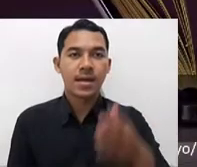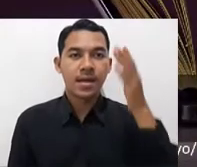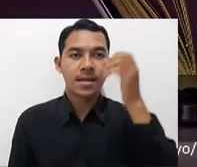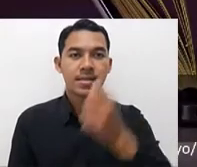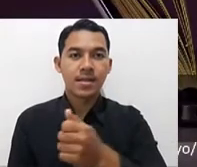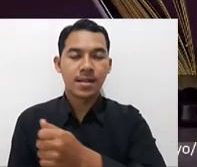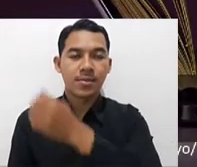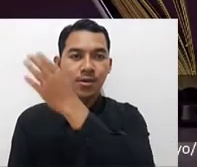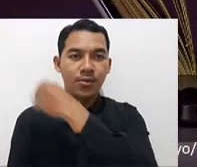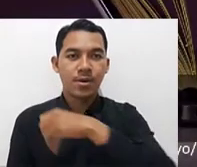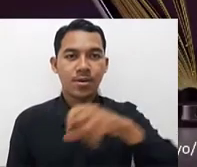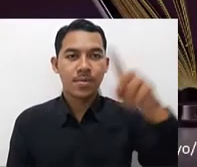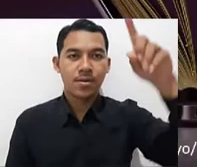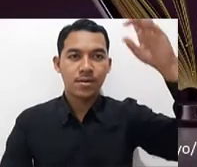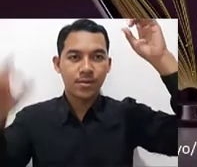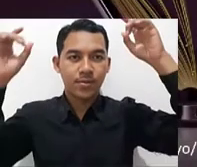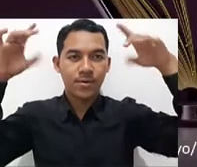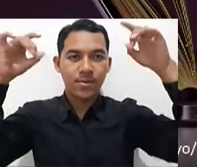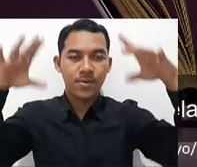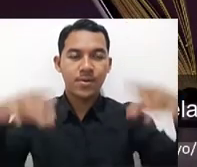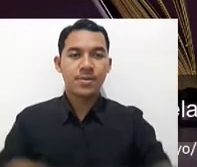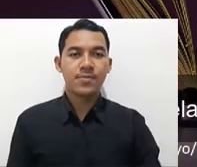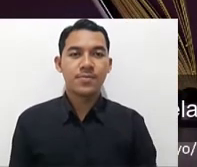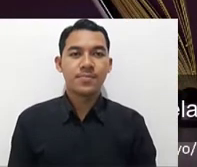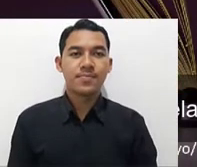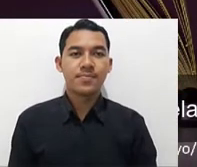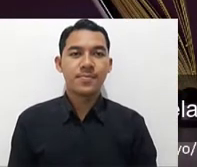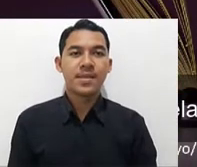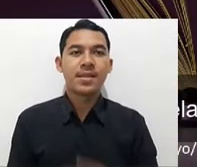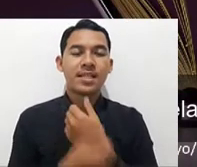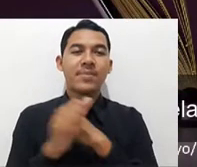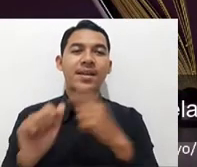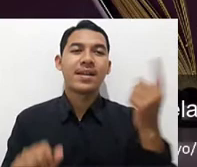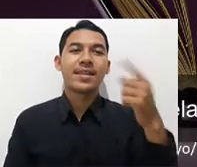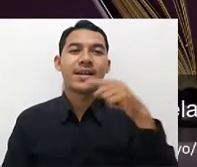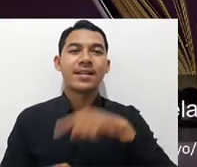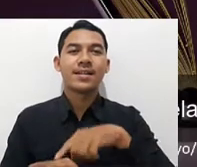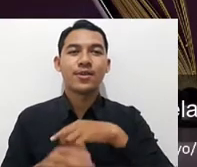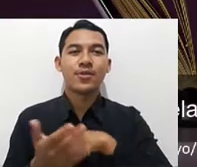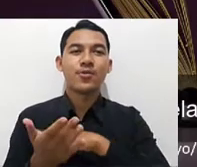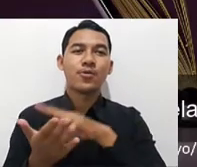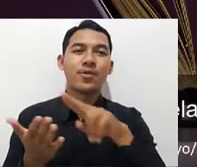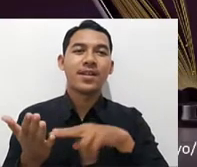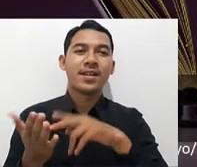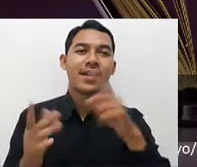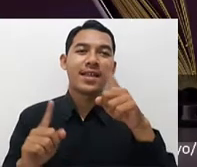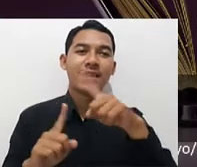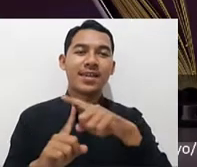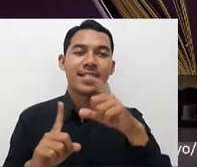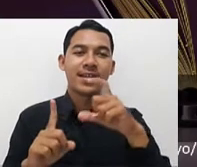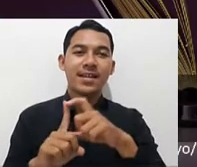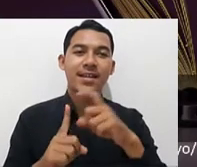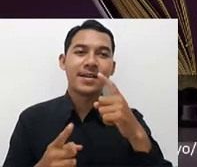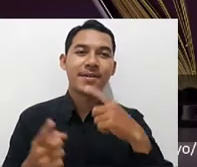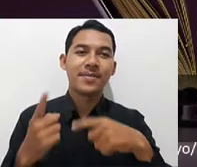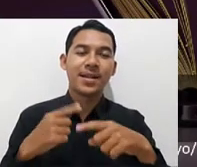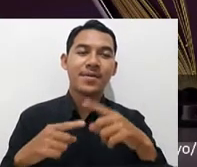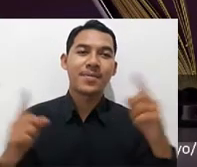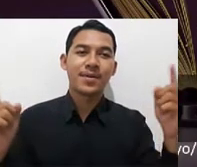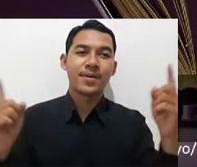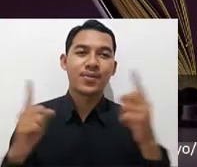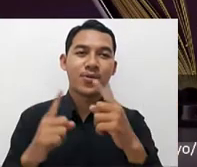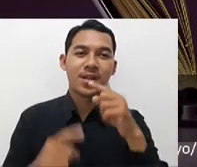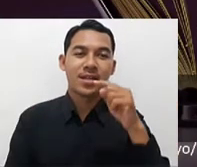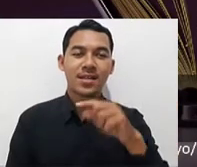Assalamualaikum warahmatullahi wabarakatuh. Selamat datang di perkuliahan teknik digital kembali, yaitu pada pertemuan kali ini kita akan